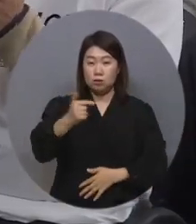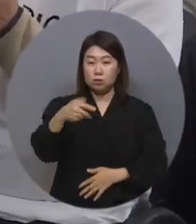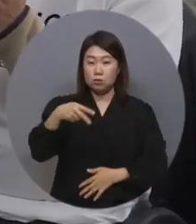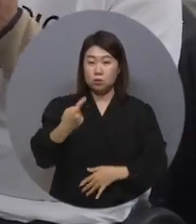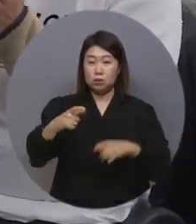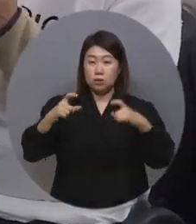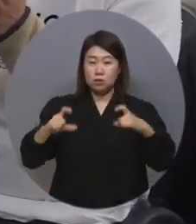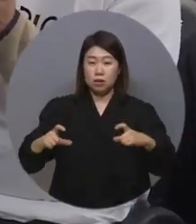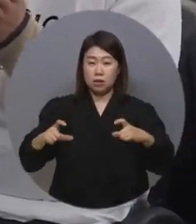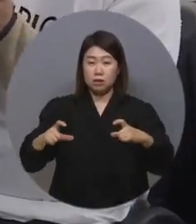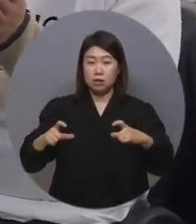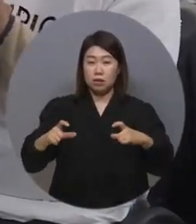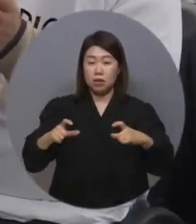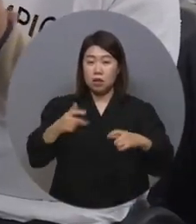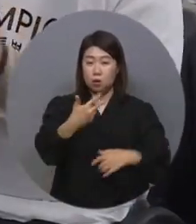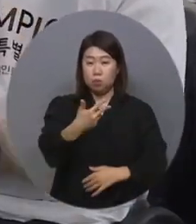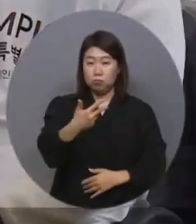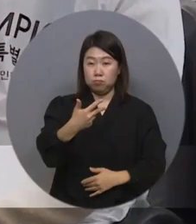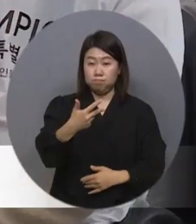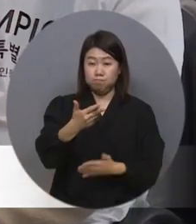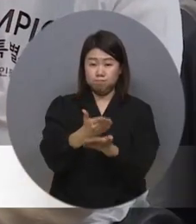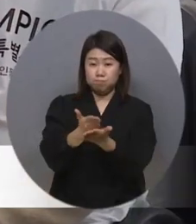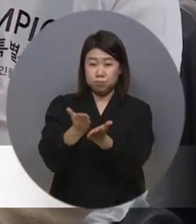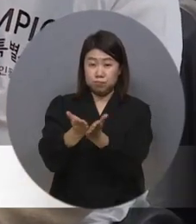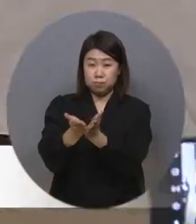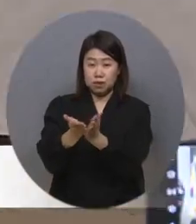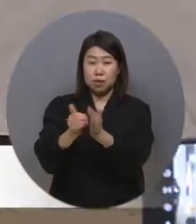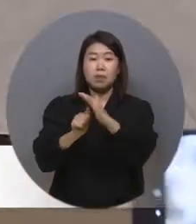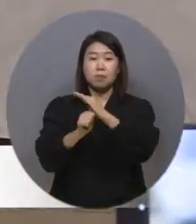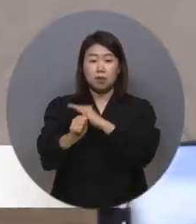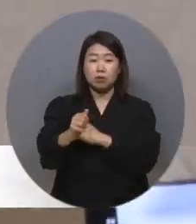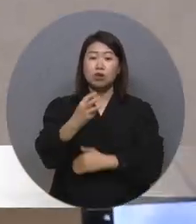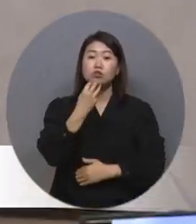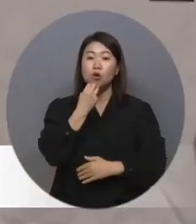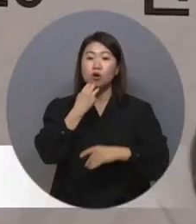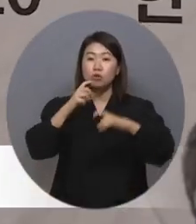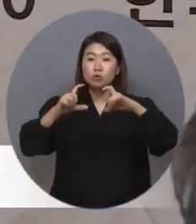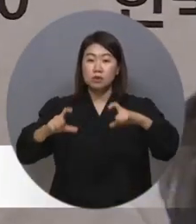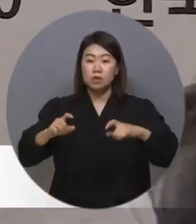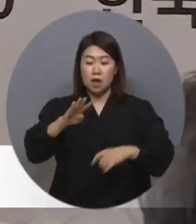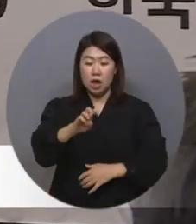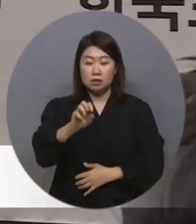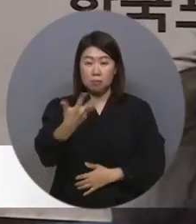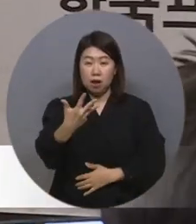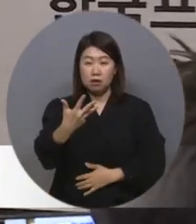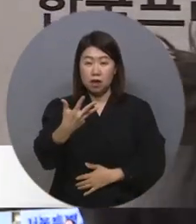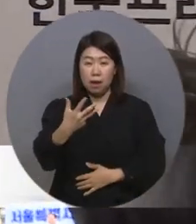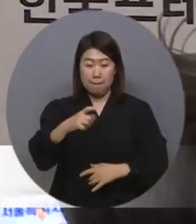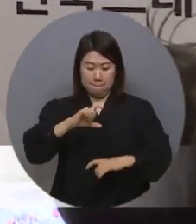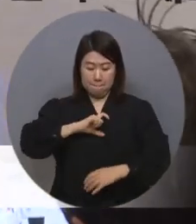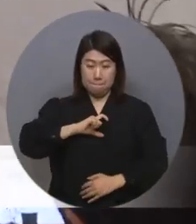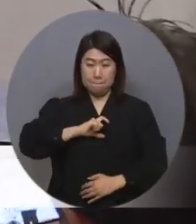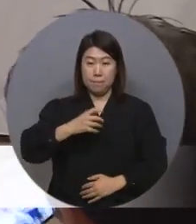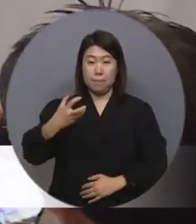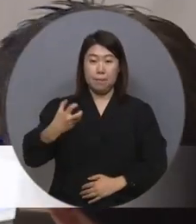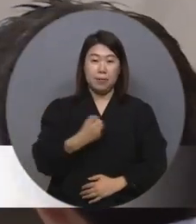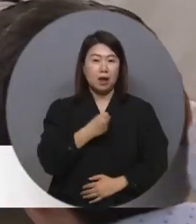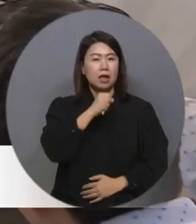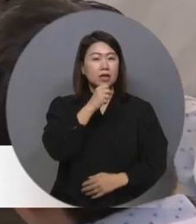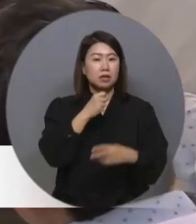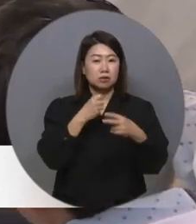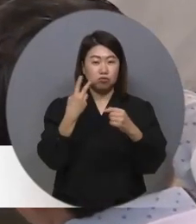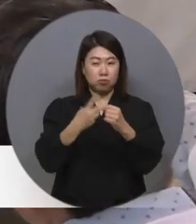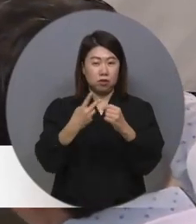경기가 펼쳐졌습니다. 올해 서울시 선수단은 48개의 메달을 따내며 대회 2연패를